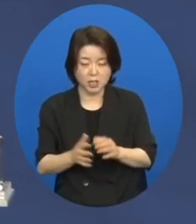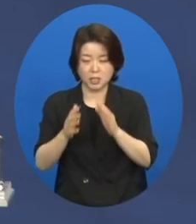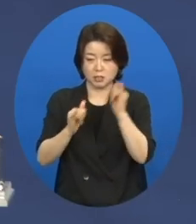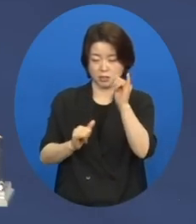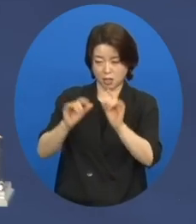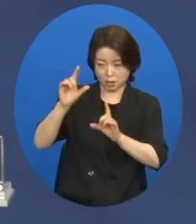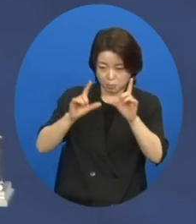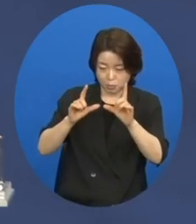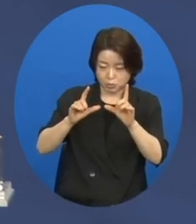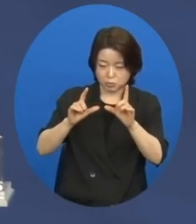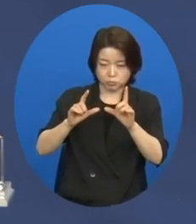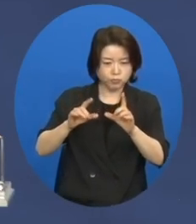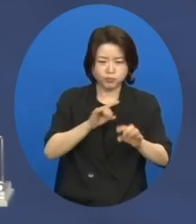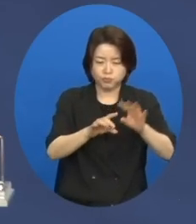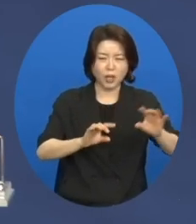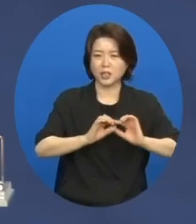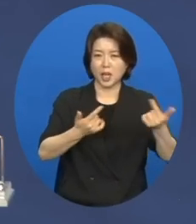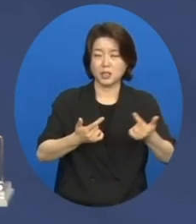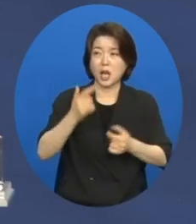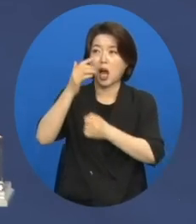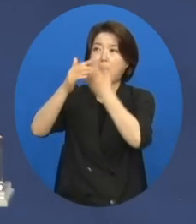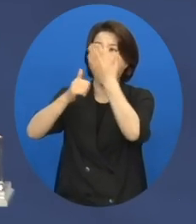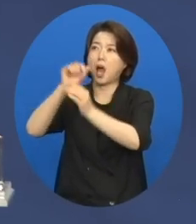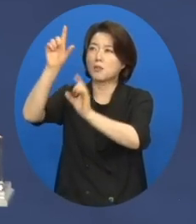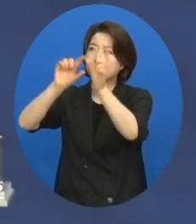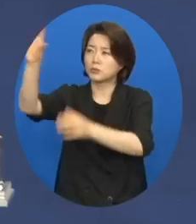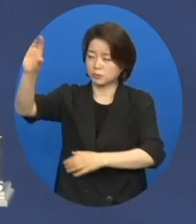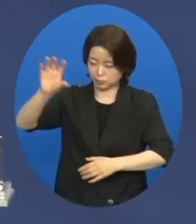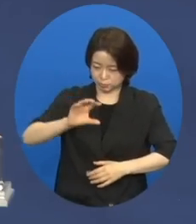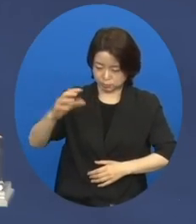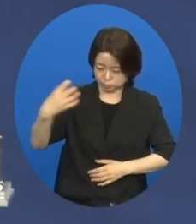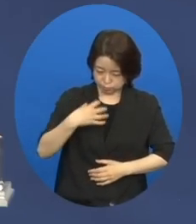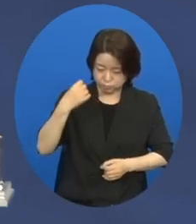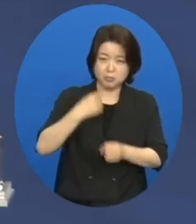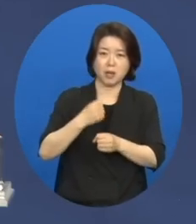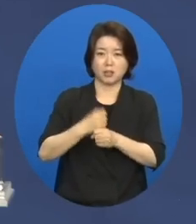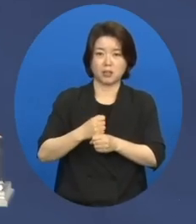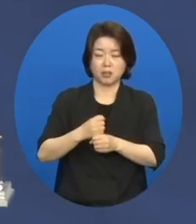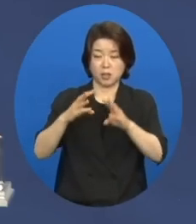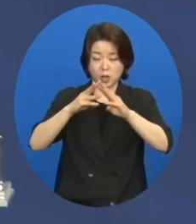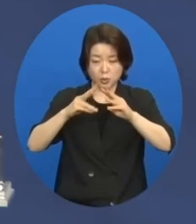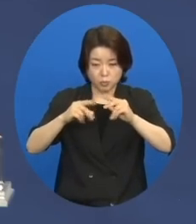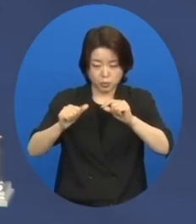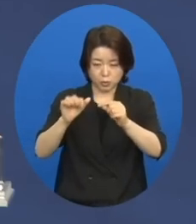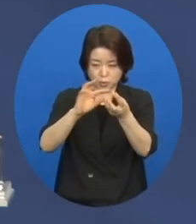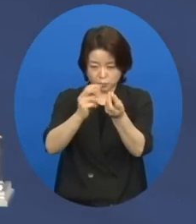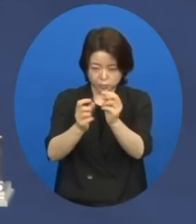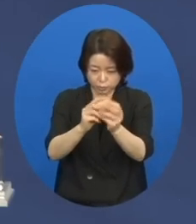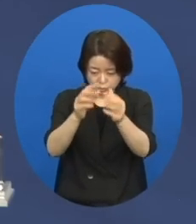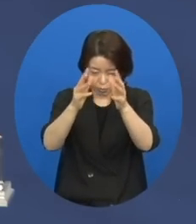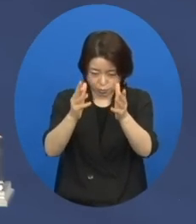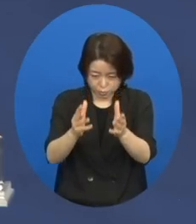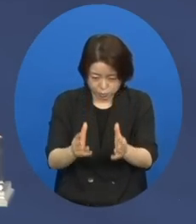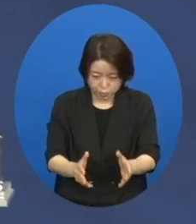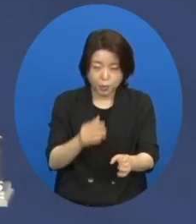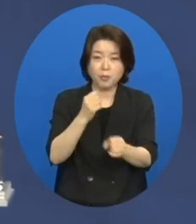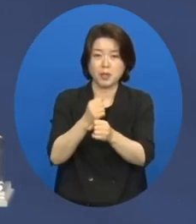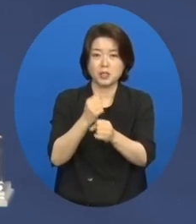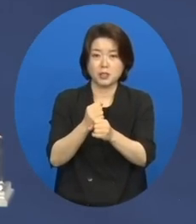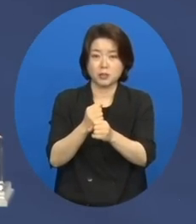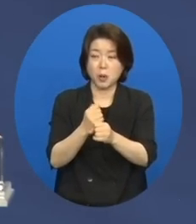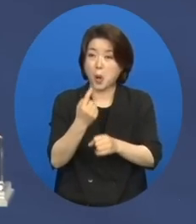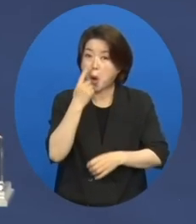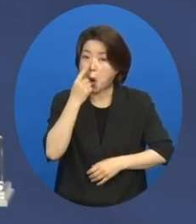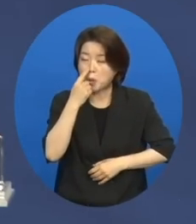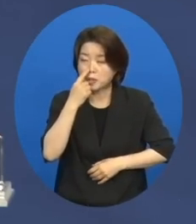형상을 주시지 않았고요. 하나님의 형상을 주신 거예요. 그 말은 흙으로 우리를 빚으시고 그 코에 하나님의